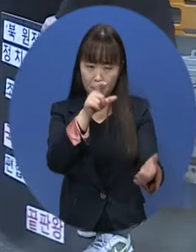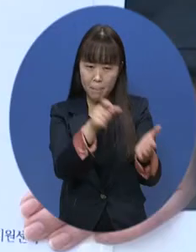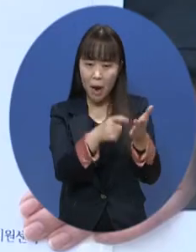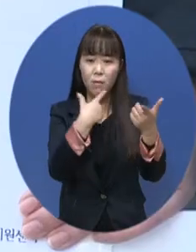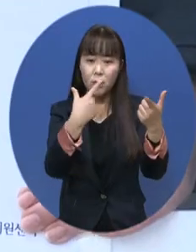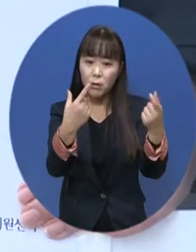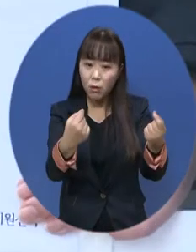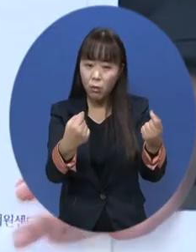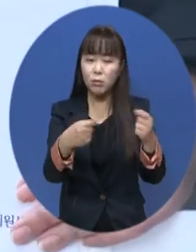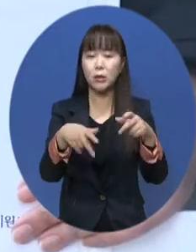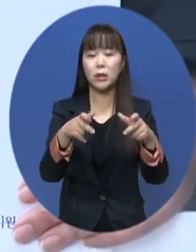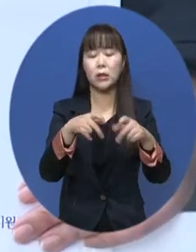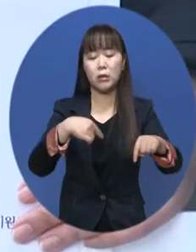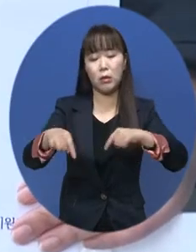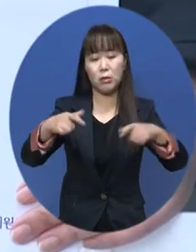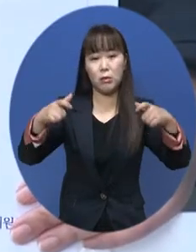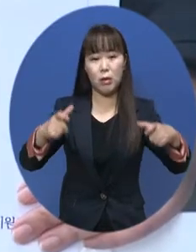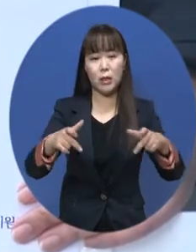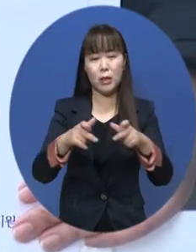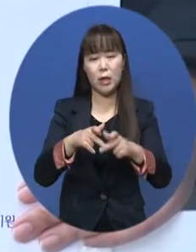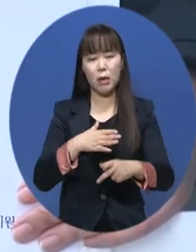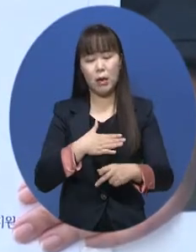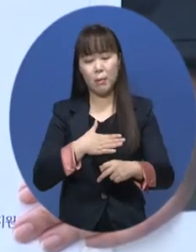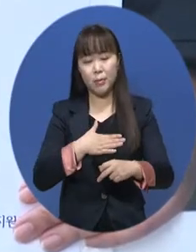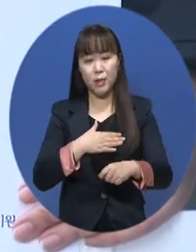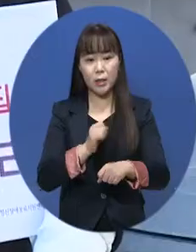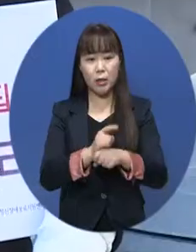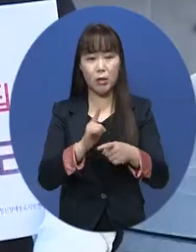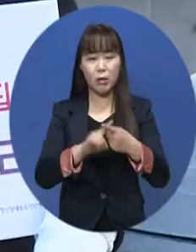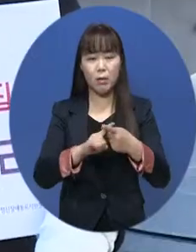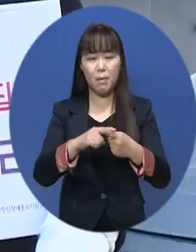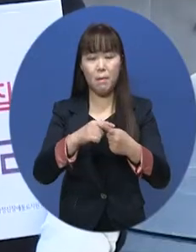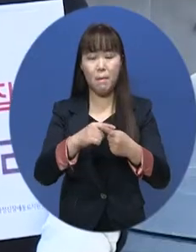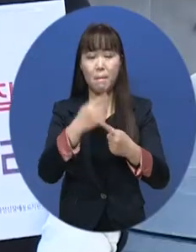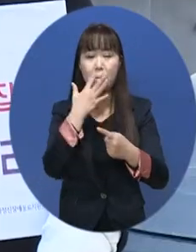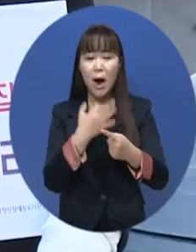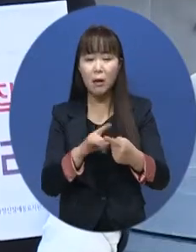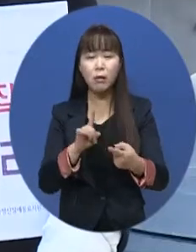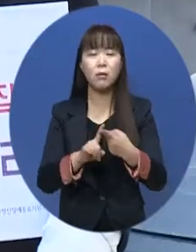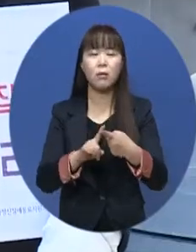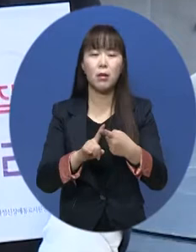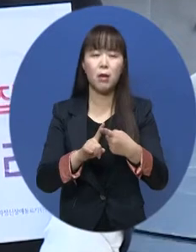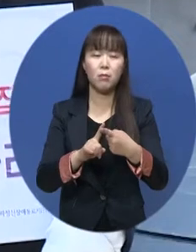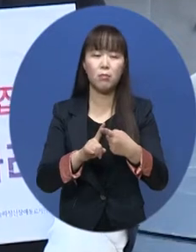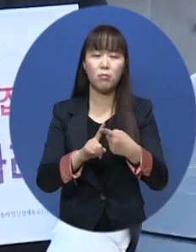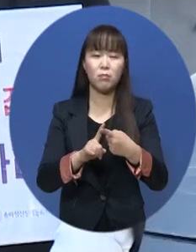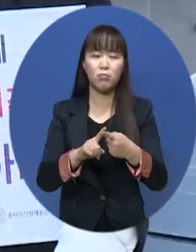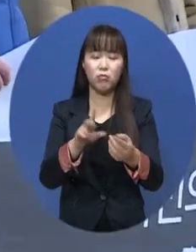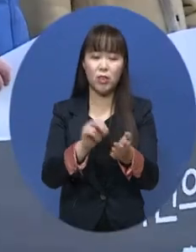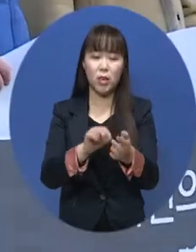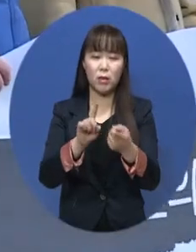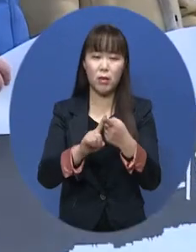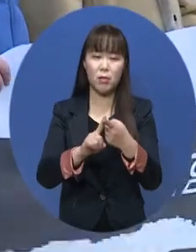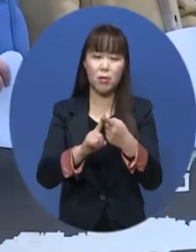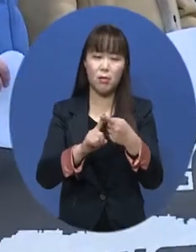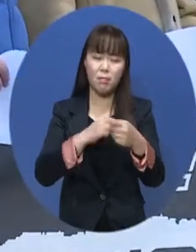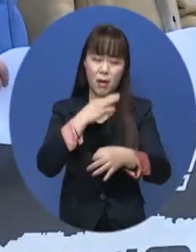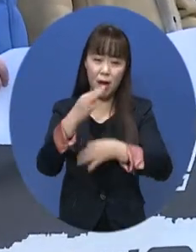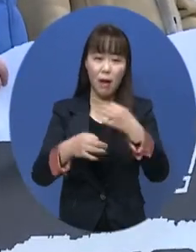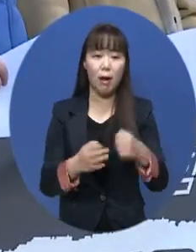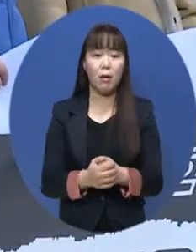만큼 정치권의 장애 감수성이 결여됐다는 지적의 목소리를 냈습니다. 논란이